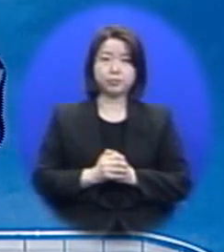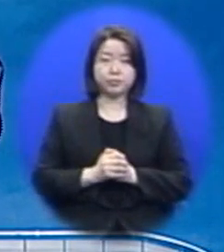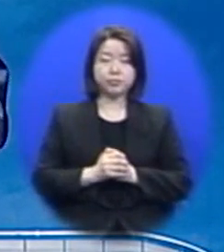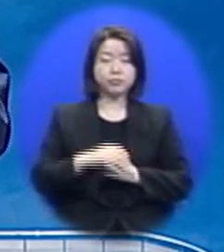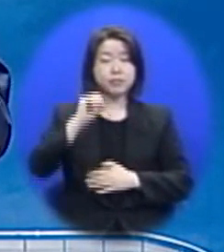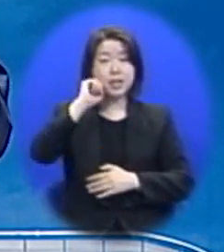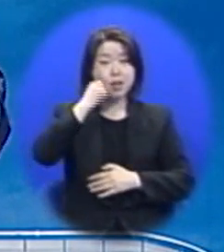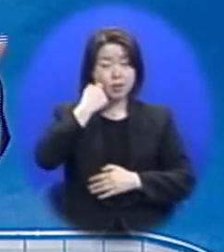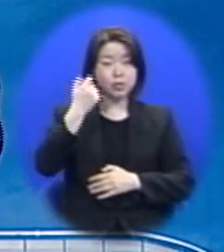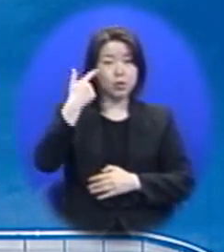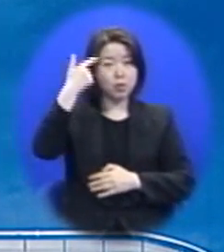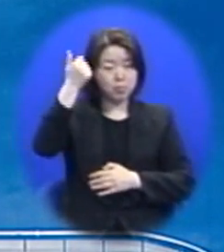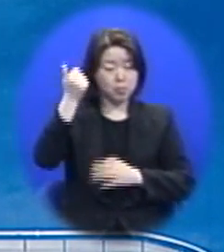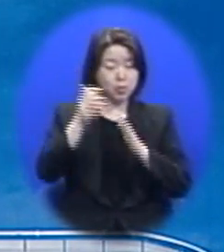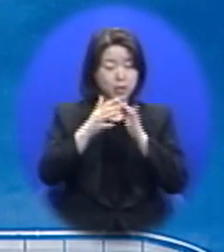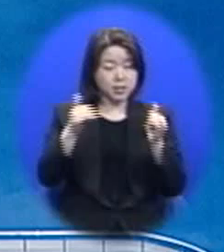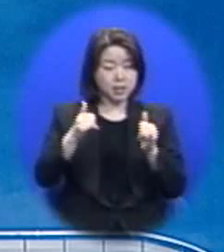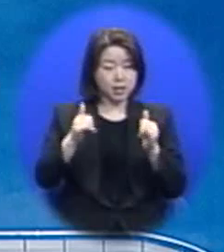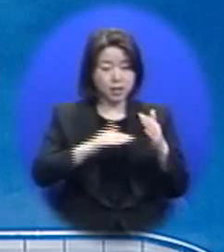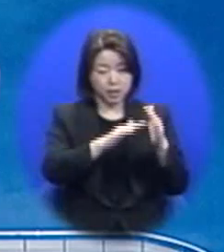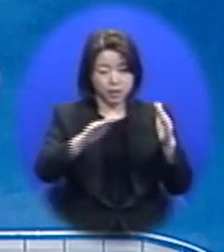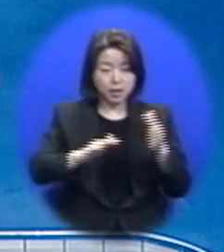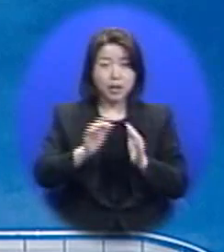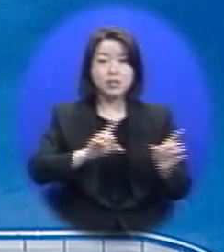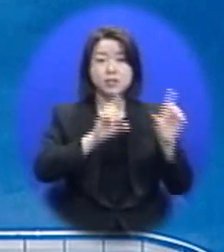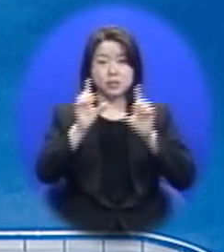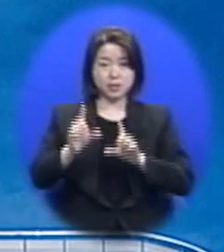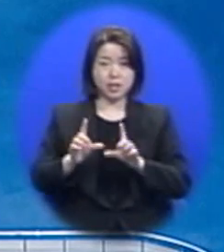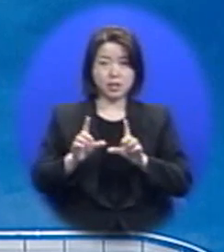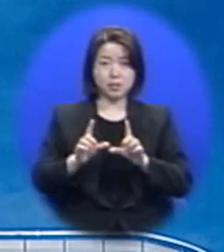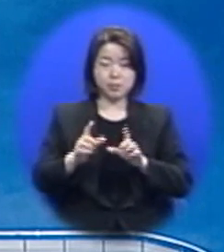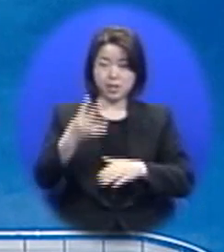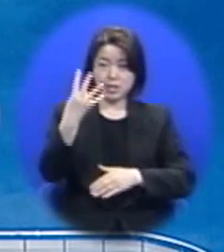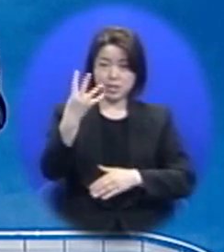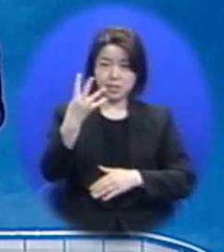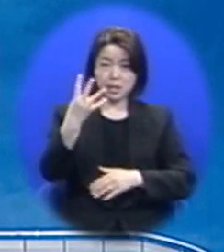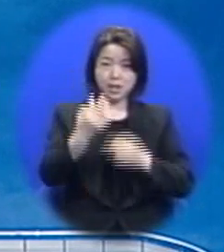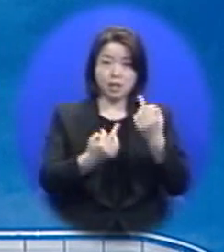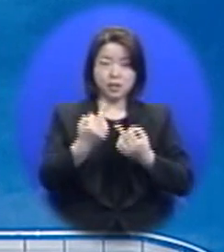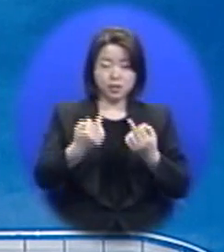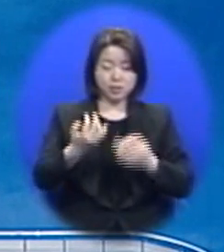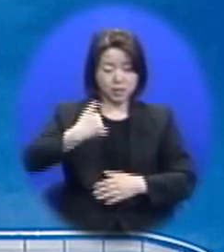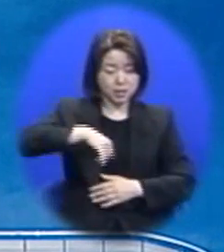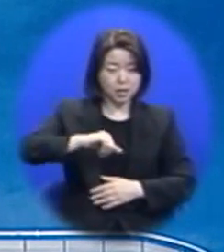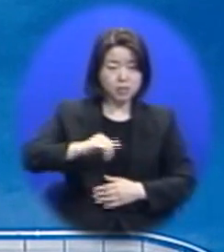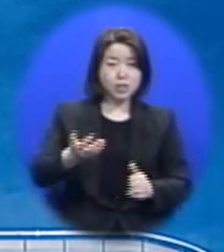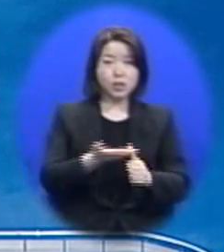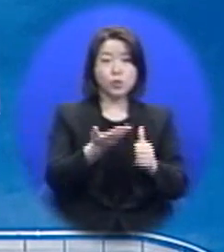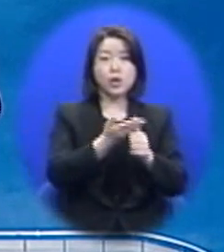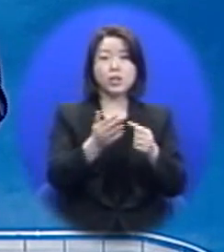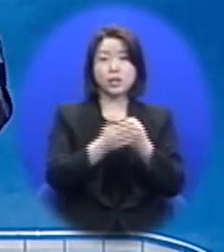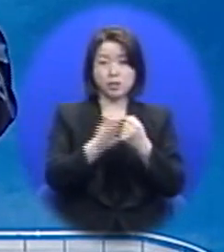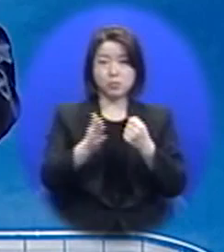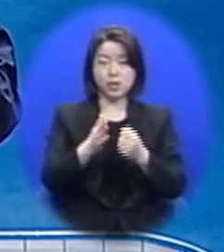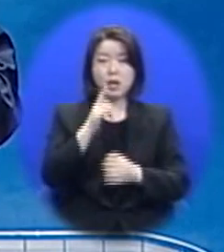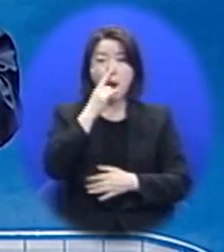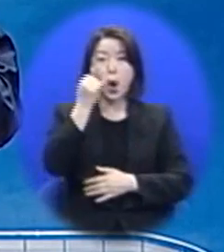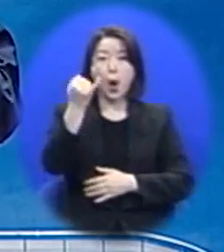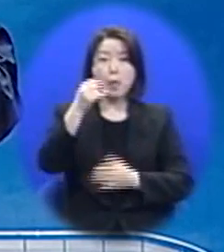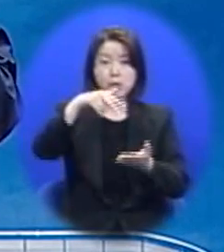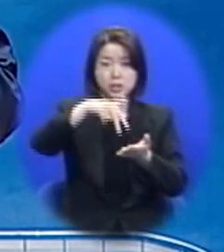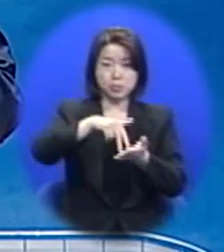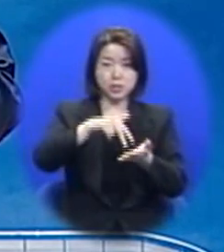어려운 목회자의 가정 살림에 4남매를 기르셔야 되니까 어머니에게 있어서는 항상 돈 문제가